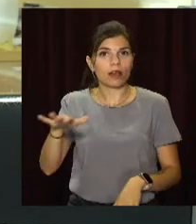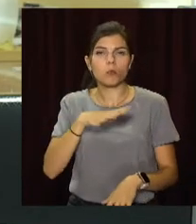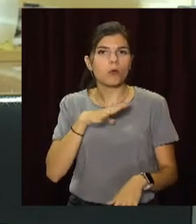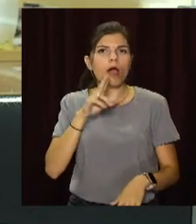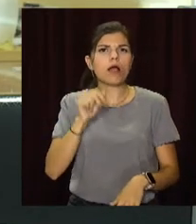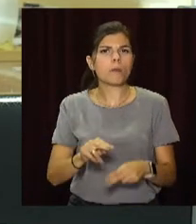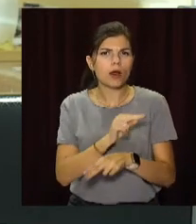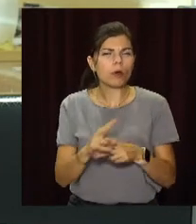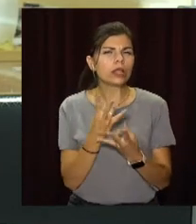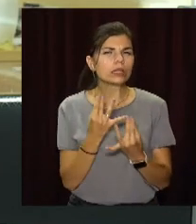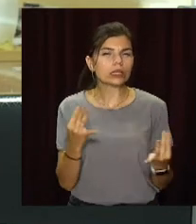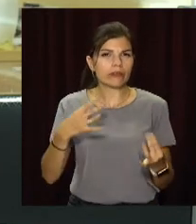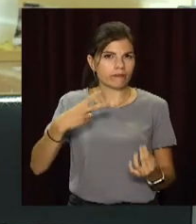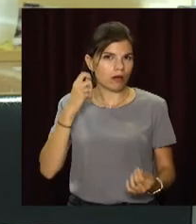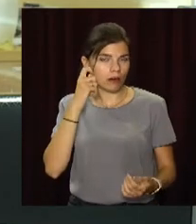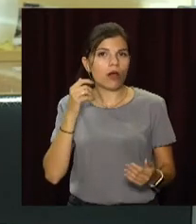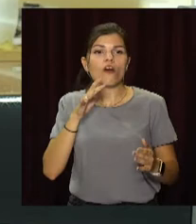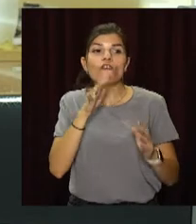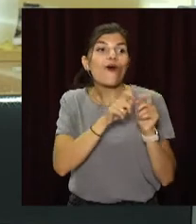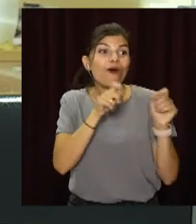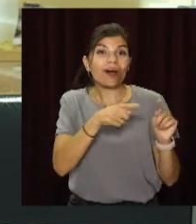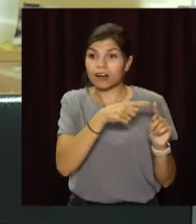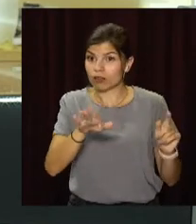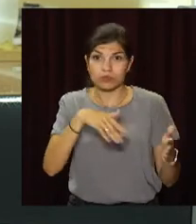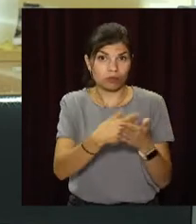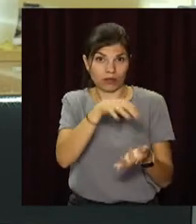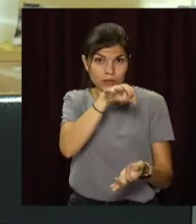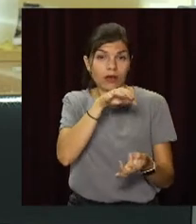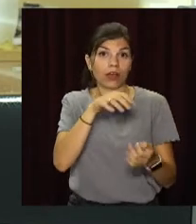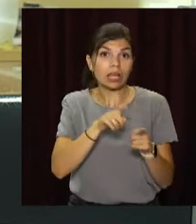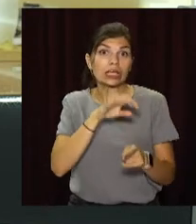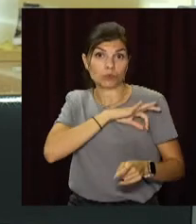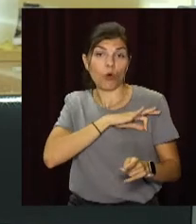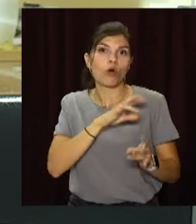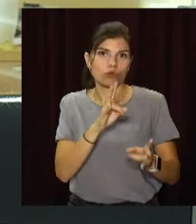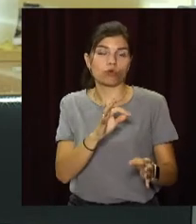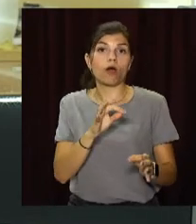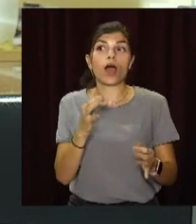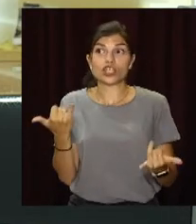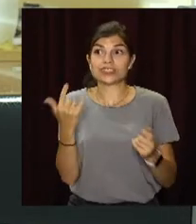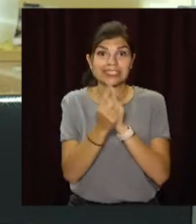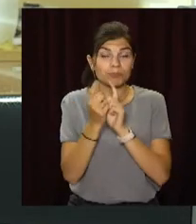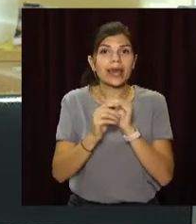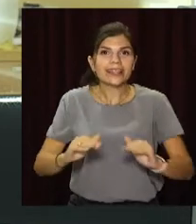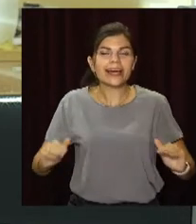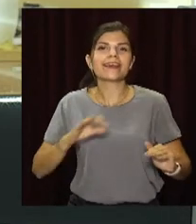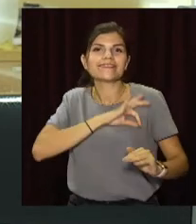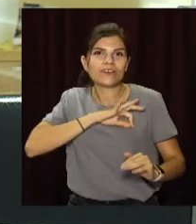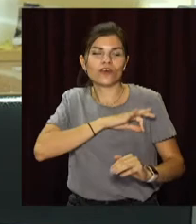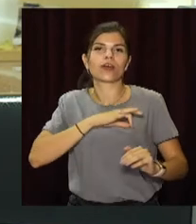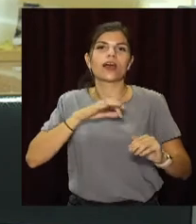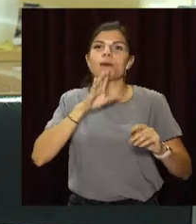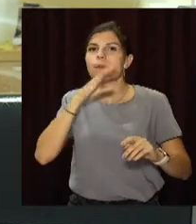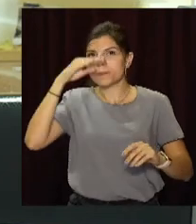капітального ремонту понад 20 років з дня відкриття. Осучаснена будівля сподобалася усім – дітям, їхнім батькам та вихователям